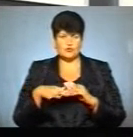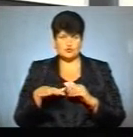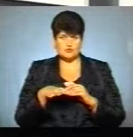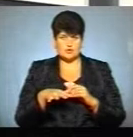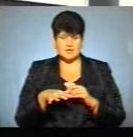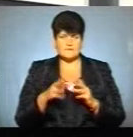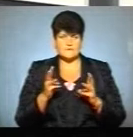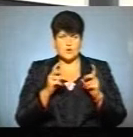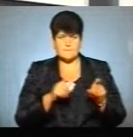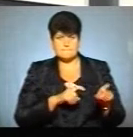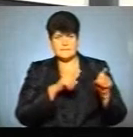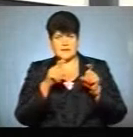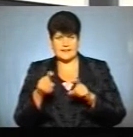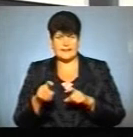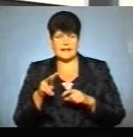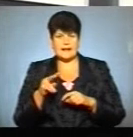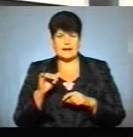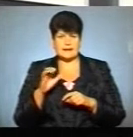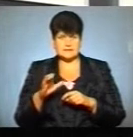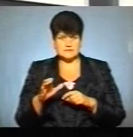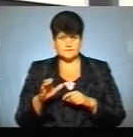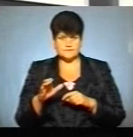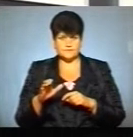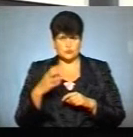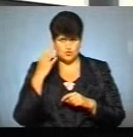перекинувся на ліс вже Чорнобильської зони.